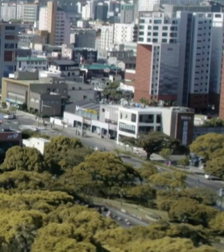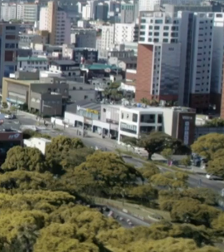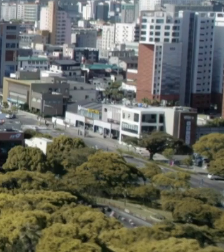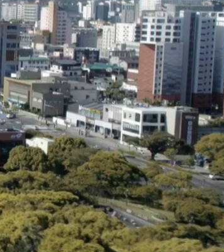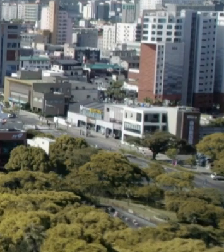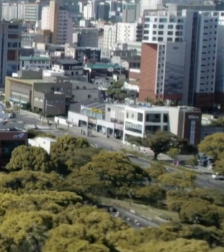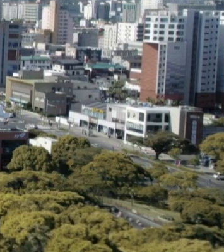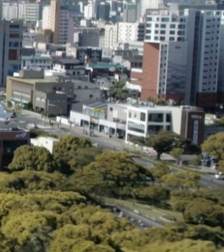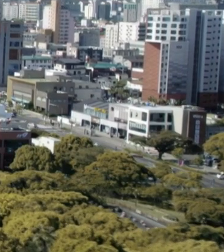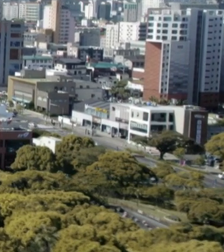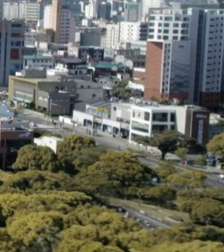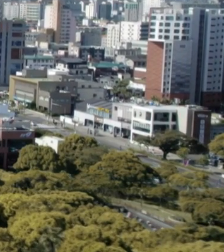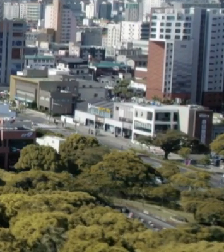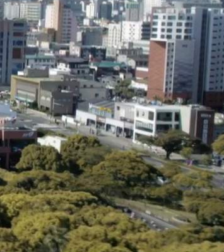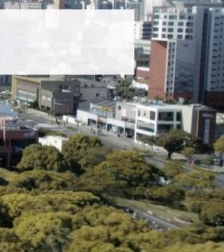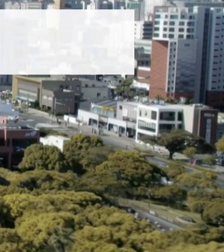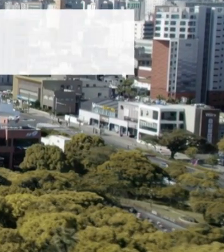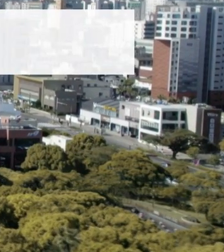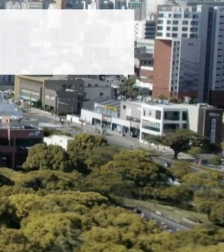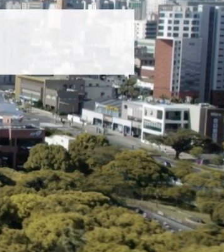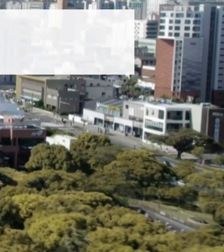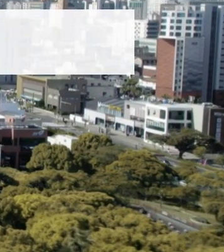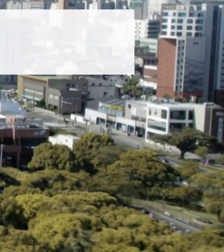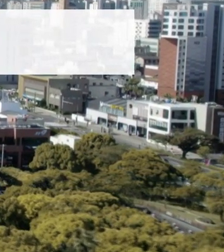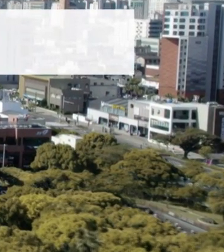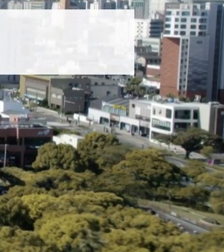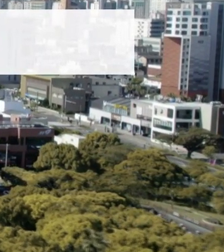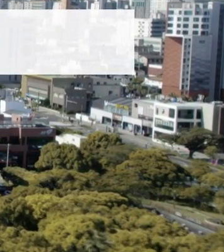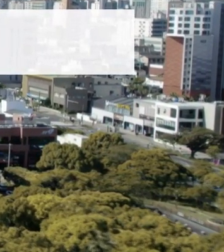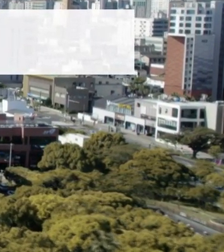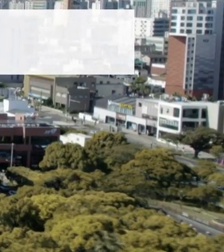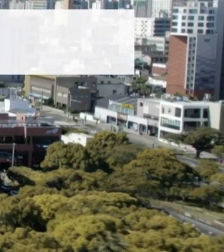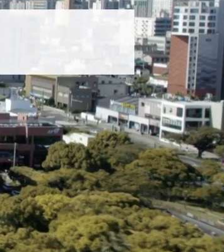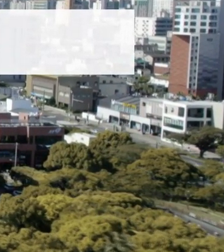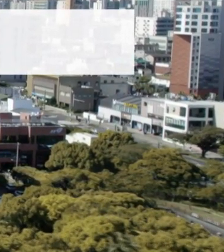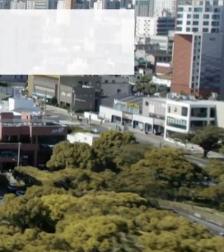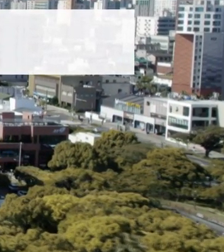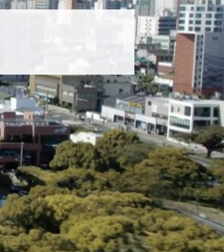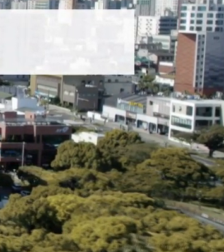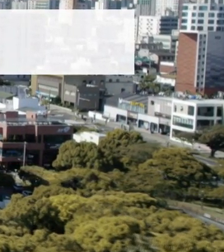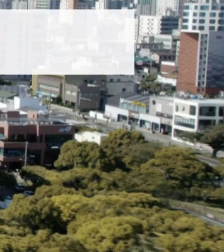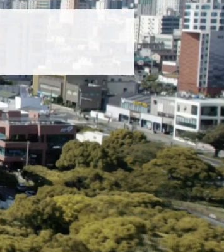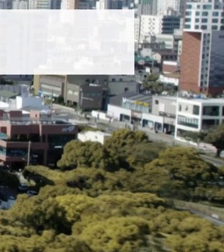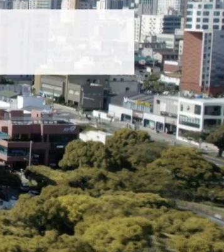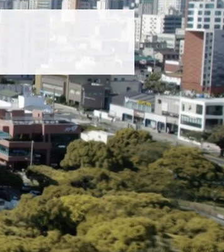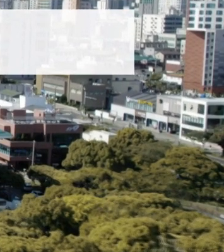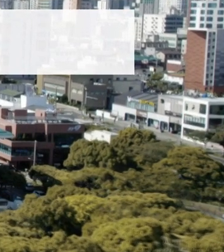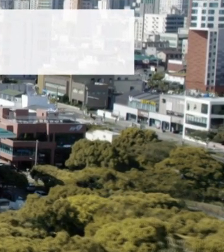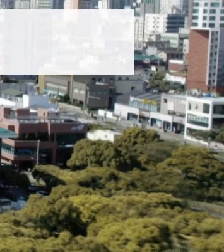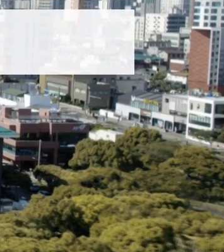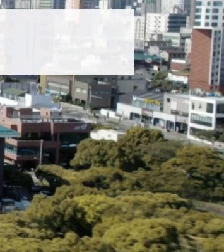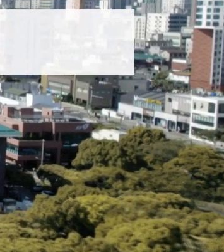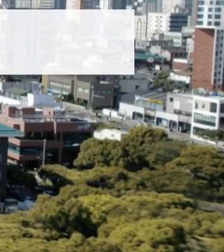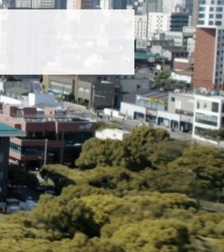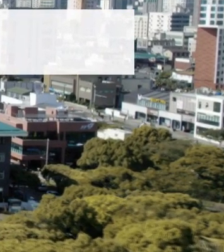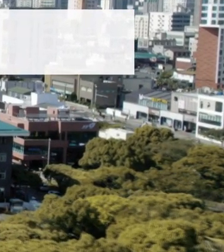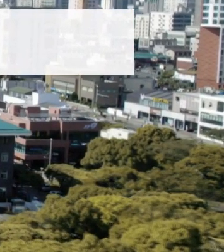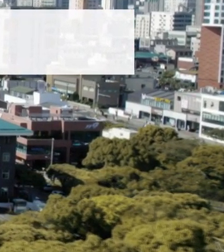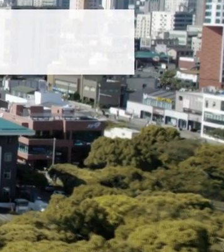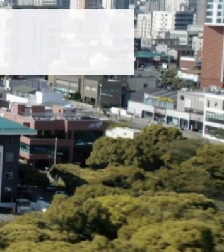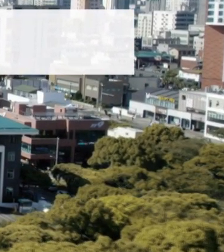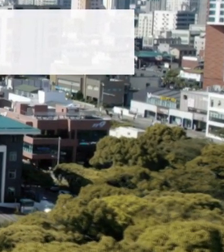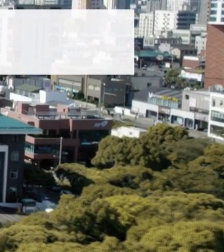29일부터 3일간 개최됐습니다. 제주도가 에이펙 정상회의를 통해 제주 고유의 문화를 세계에